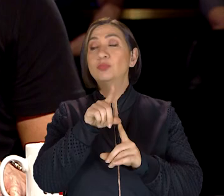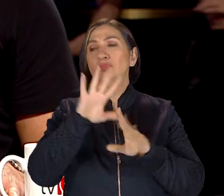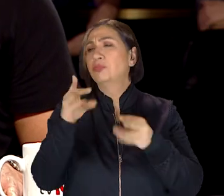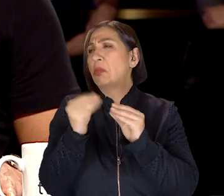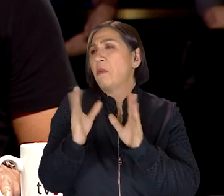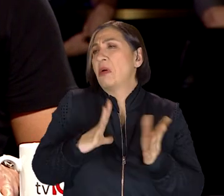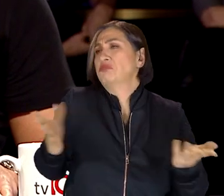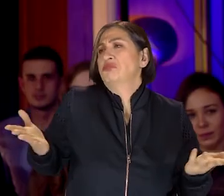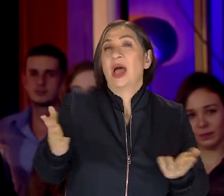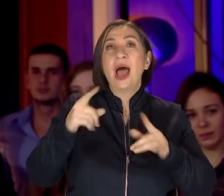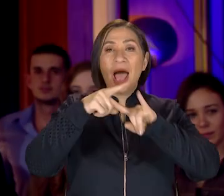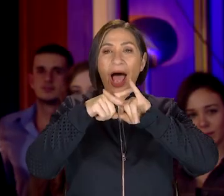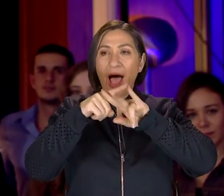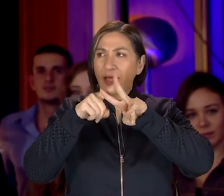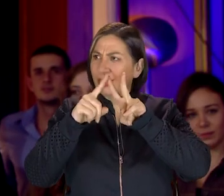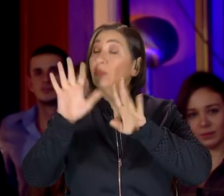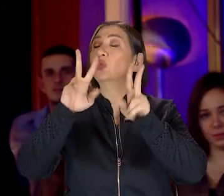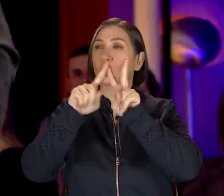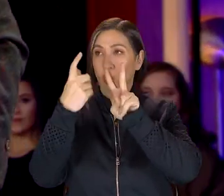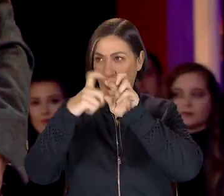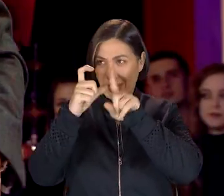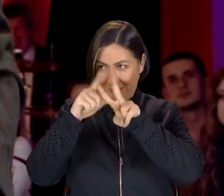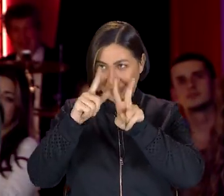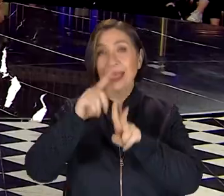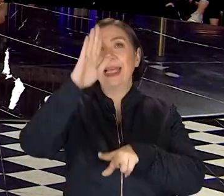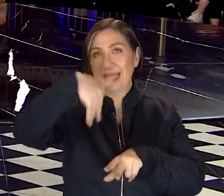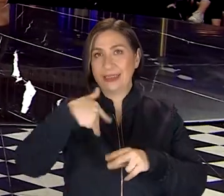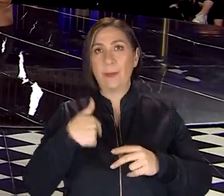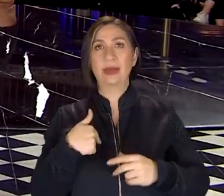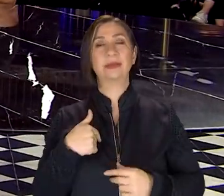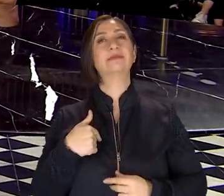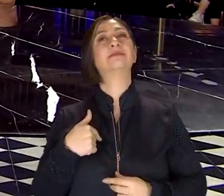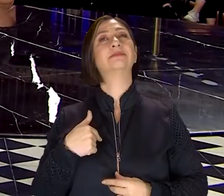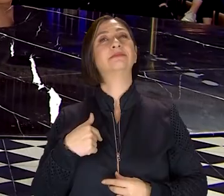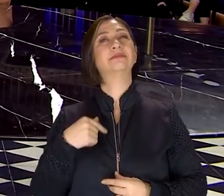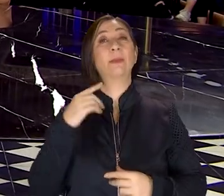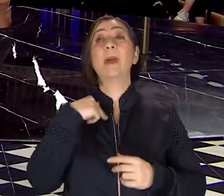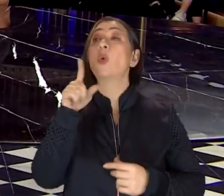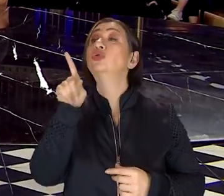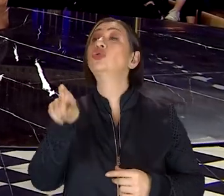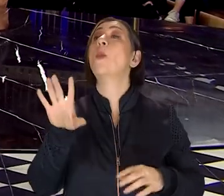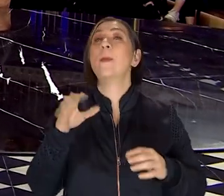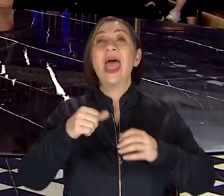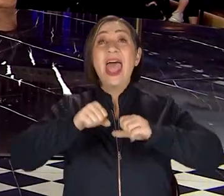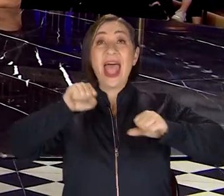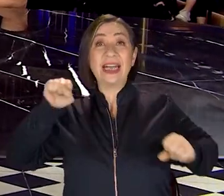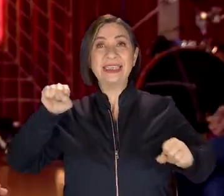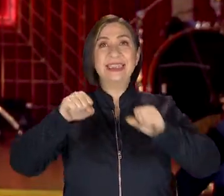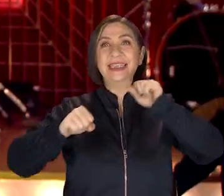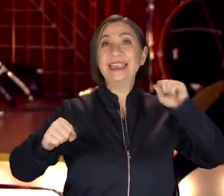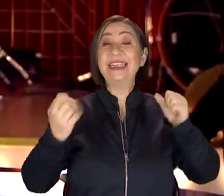bu problemler var. Ama neydi? Handan mıydı, Nur'dan mıydı? Nur'dan. Ha, Nur'dan. Nur'dan gelse ben de dik duracağım. Evet. Ben onu sormuyorum. Esnemek neye